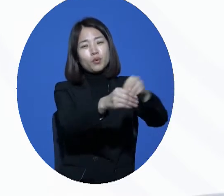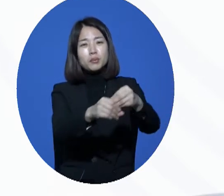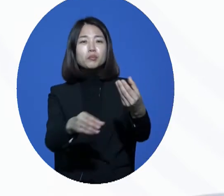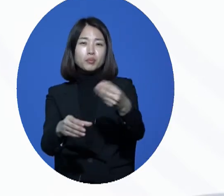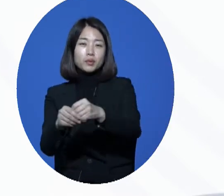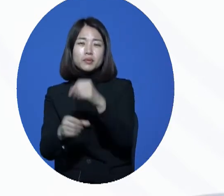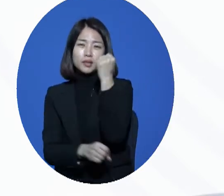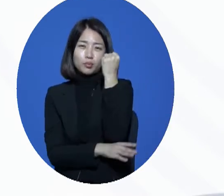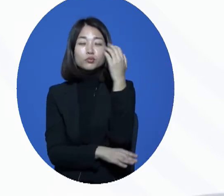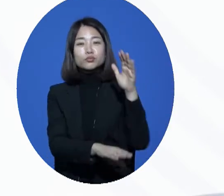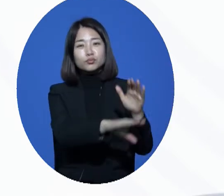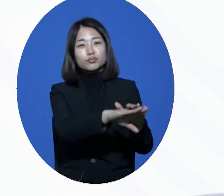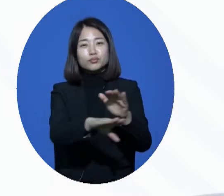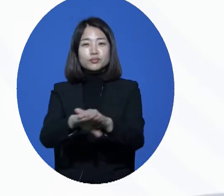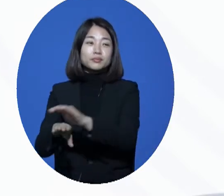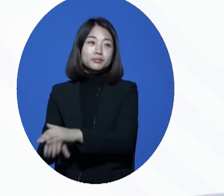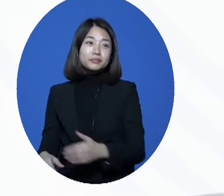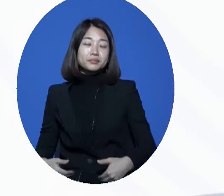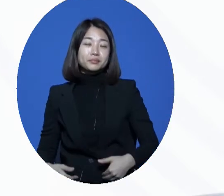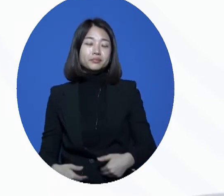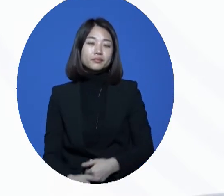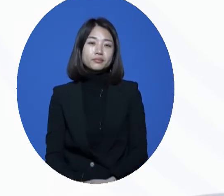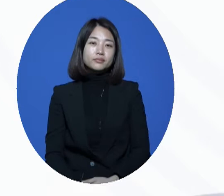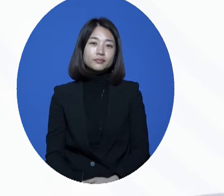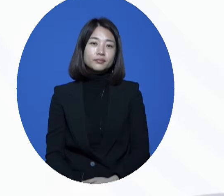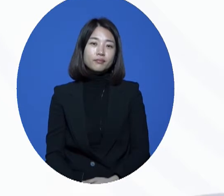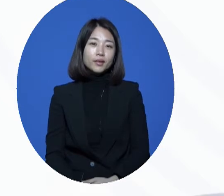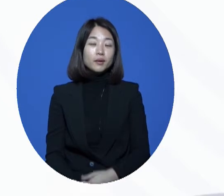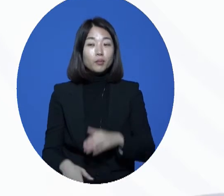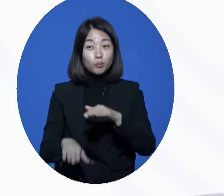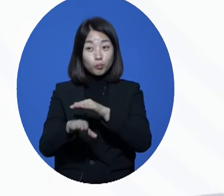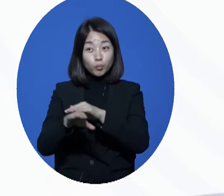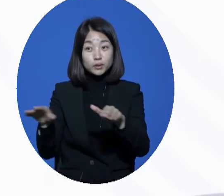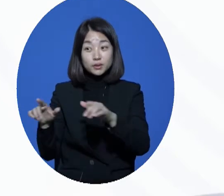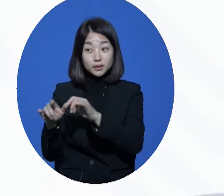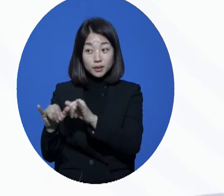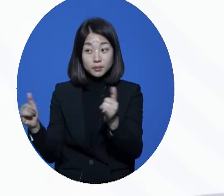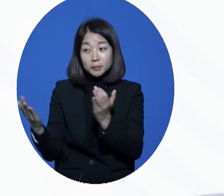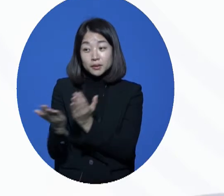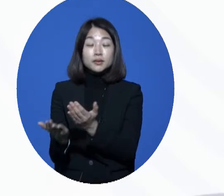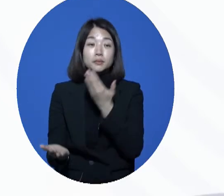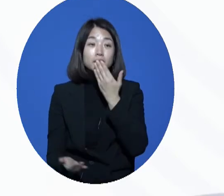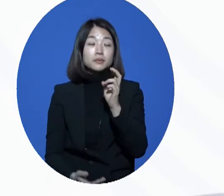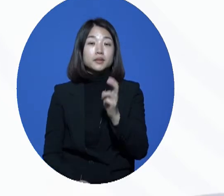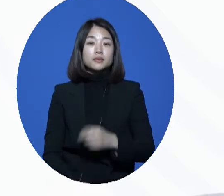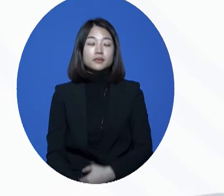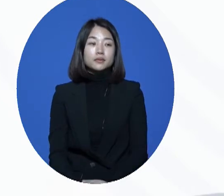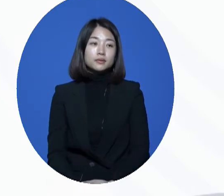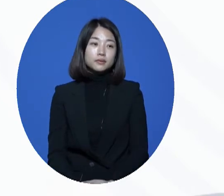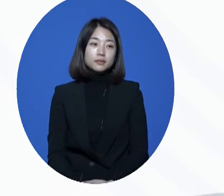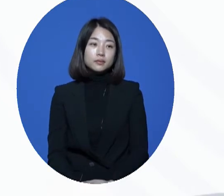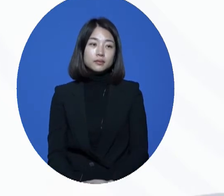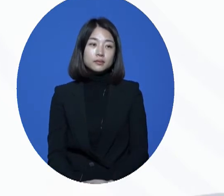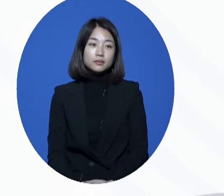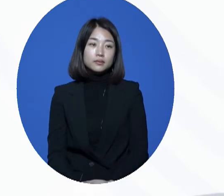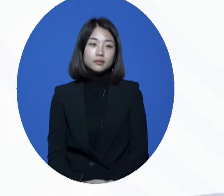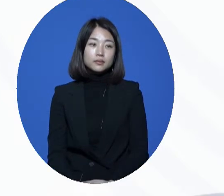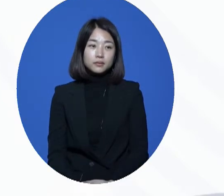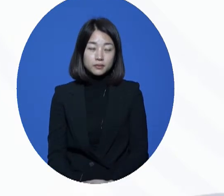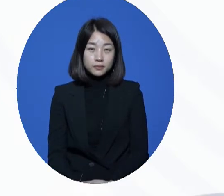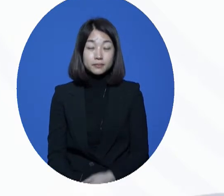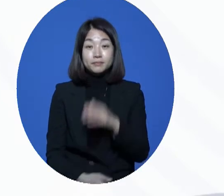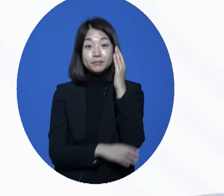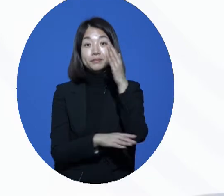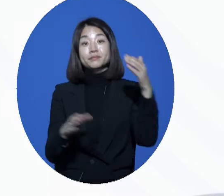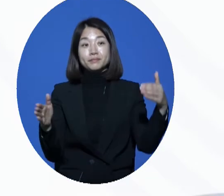기본값으로 설정이 되어 줘야 좀 더 보편적으로 사람들에게 적용이 될 수 있다라고 생각을 하고 있습니다. 이렇게